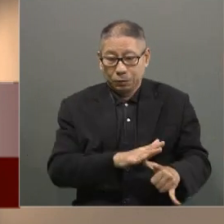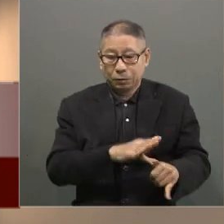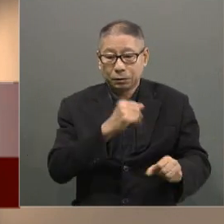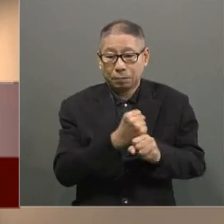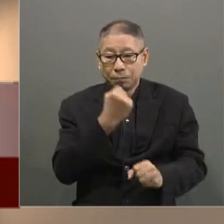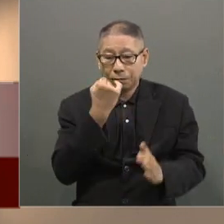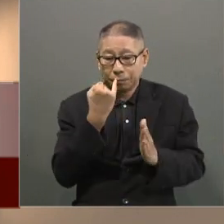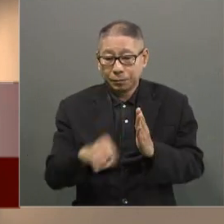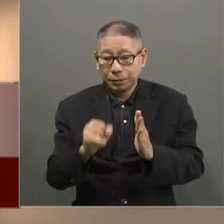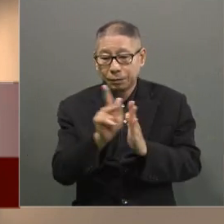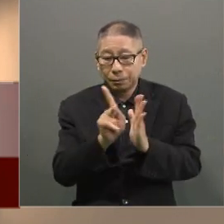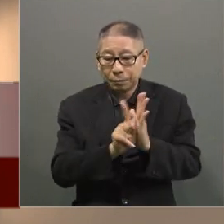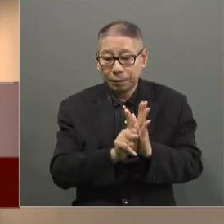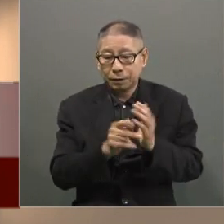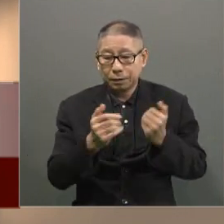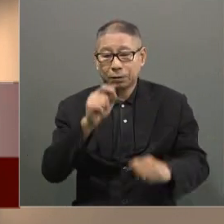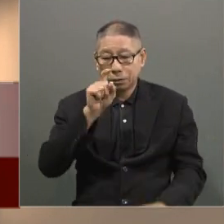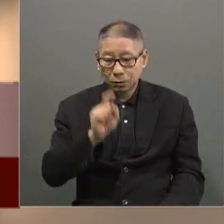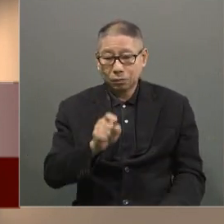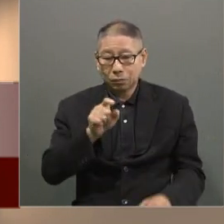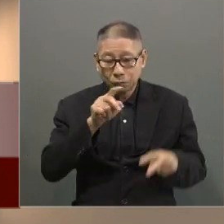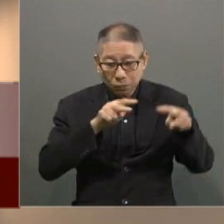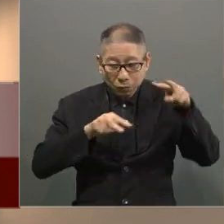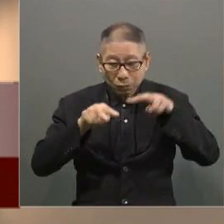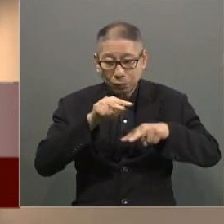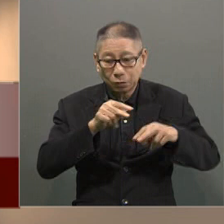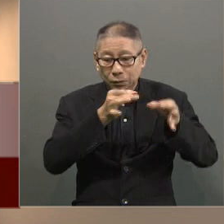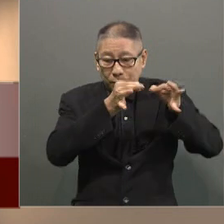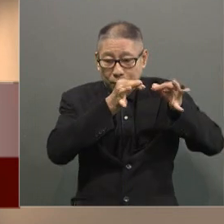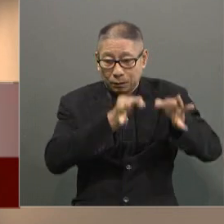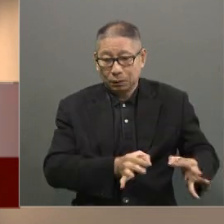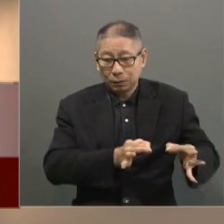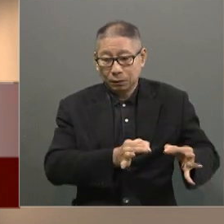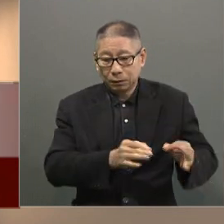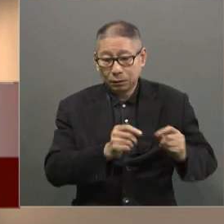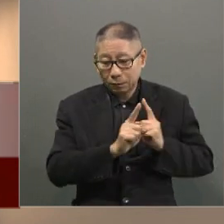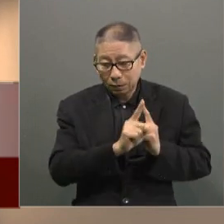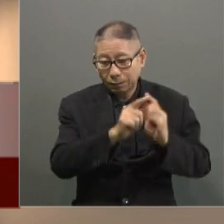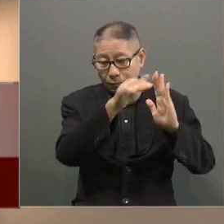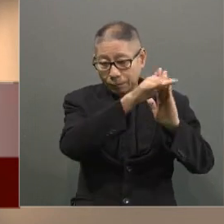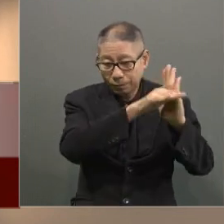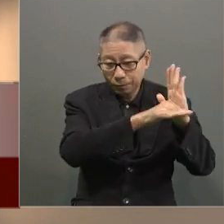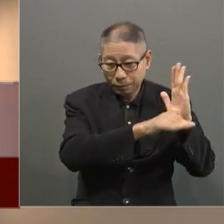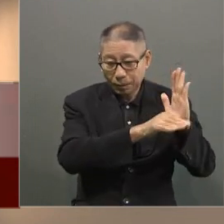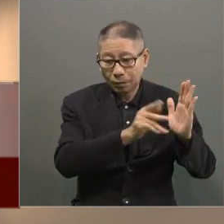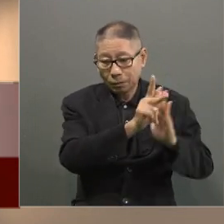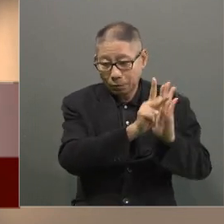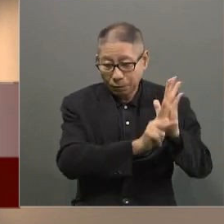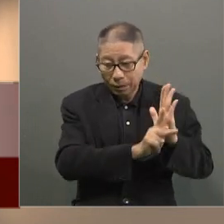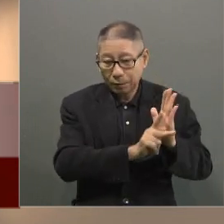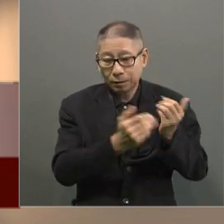ก็ควรจะต้องพิจารณาแล้วก็ตัดสินนะครับไปตามกระบวนการยุติธรรมถ้าถามว่าเหตุการณ์